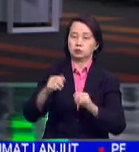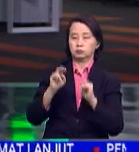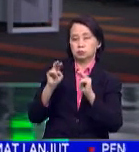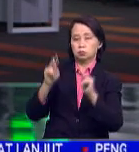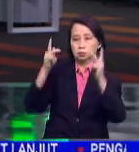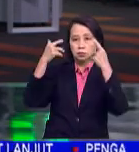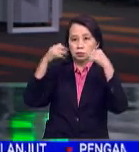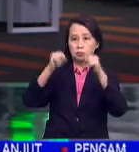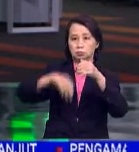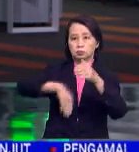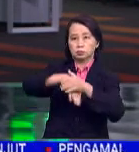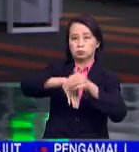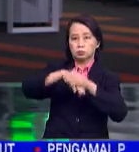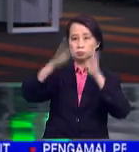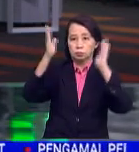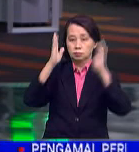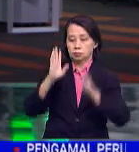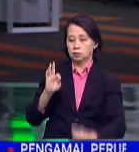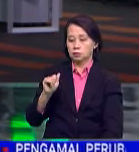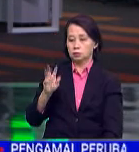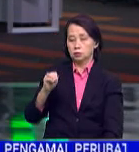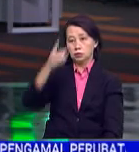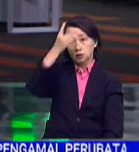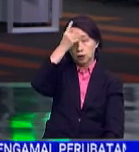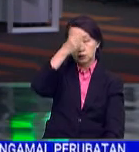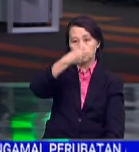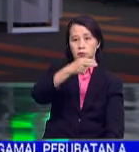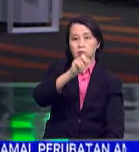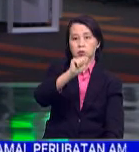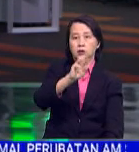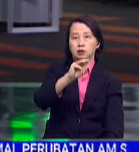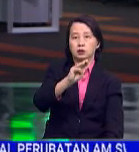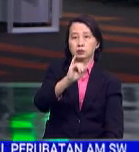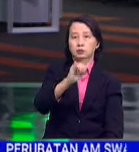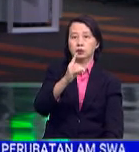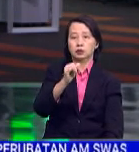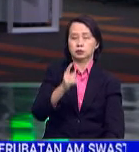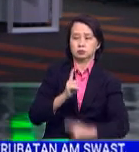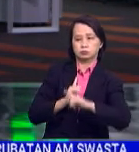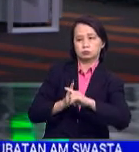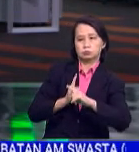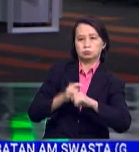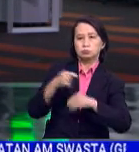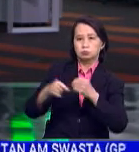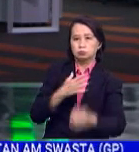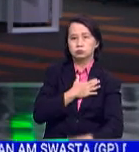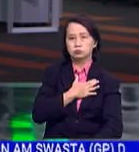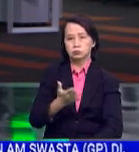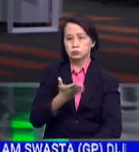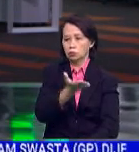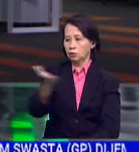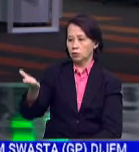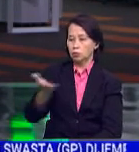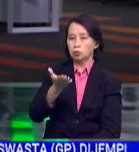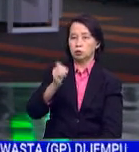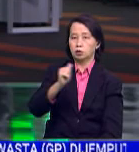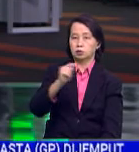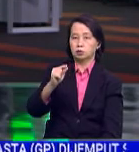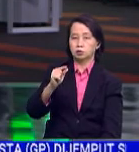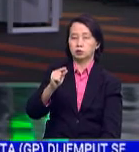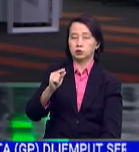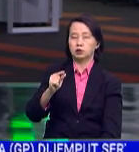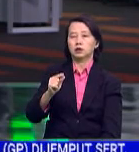presiden Persatuan bola sepak mycfm jatuh Hamidi Muhammad Amin ya optimis tentang komitmen seluruh ahli gabungan koperasi